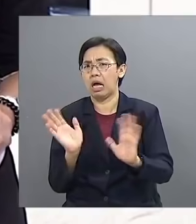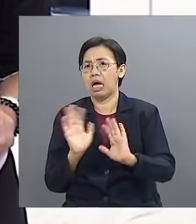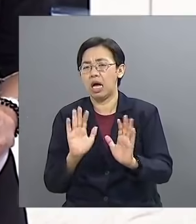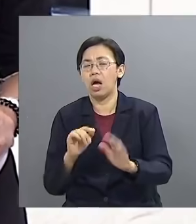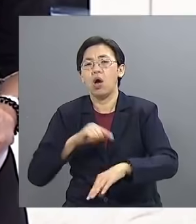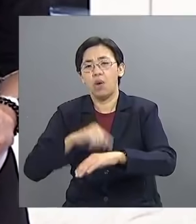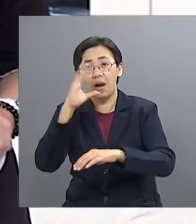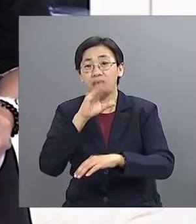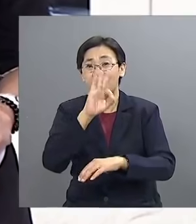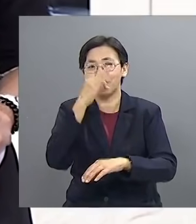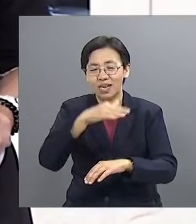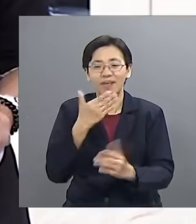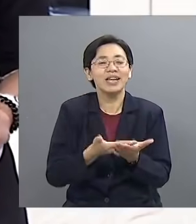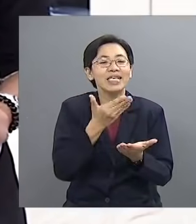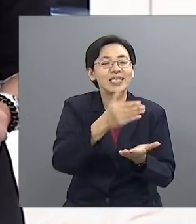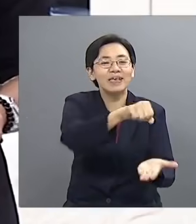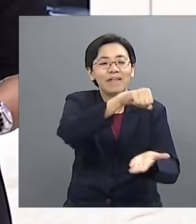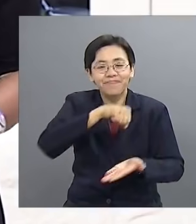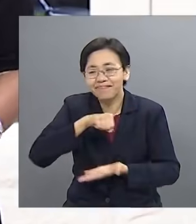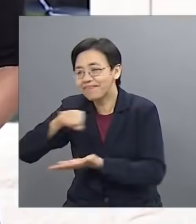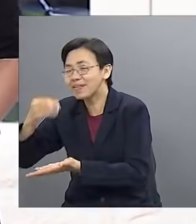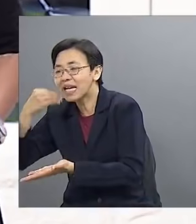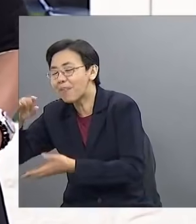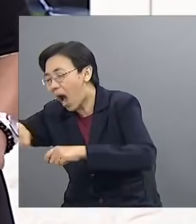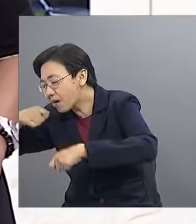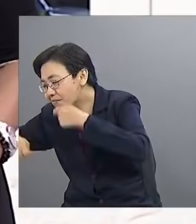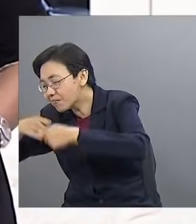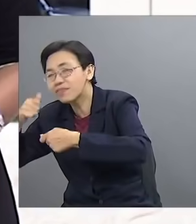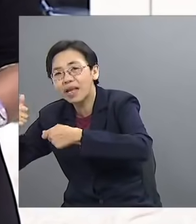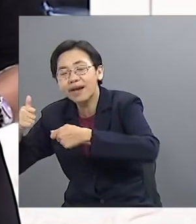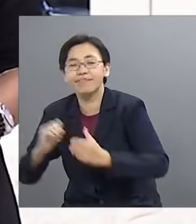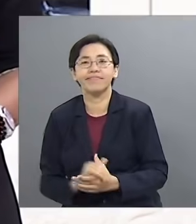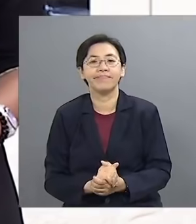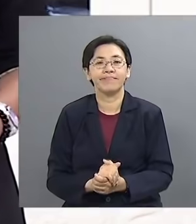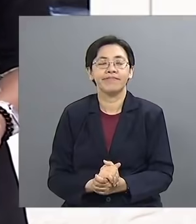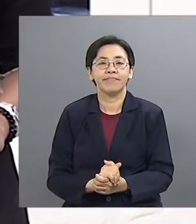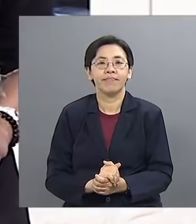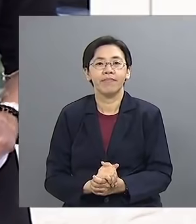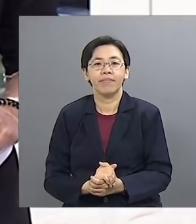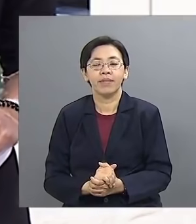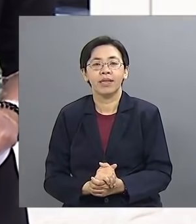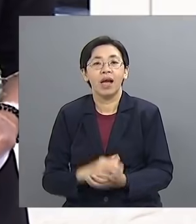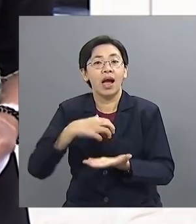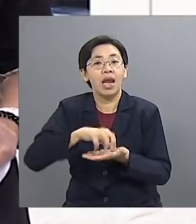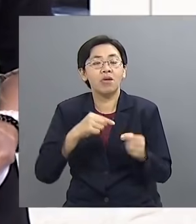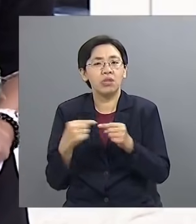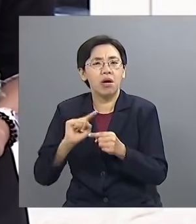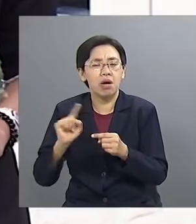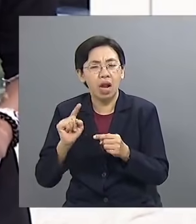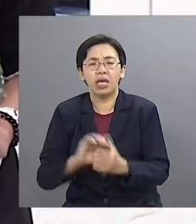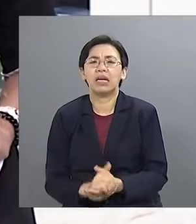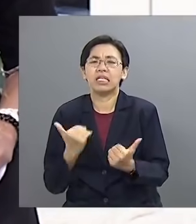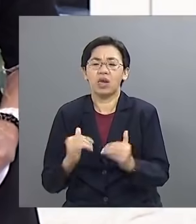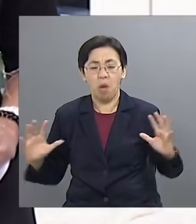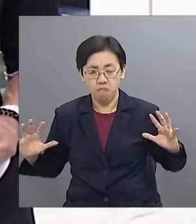ที่บ้านนะคะน่าจะอบอุ่นกว่าเดิมเยอะเลยนะคะเอาละค่ะเรื่องต่อไปคุณผู้ชมคะพูดถึงเรื่องการล็อกดาวน์ไม่ล็อกดาวน์ชัดเจนแล้วนะ